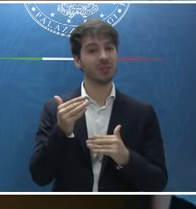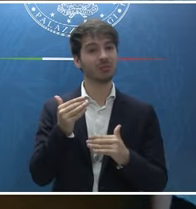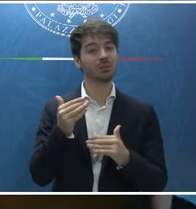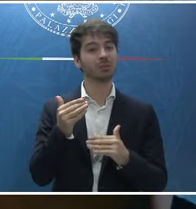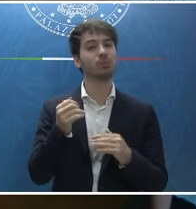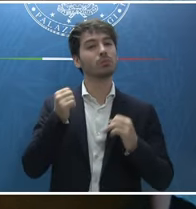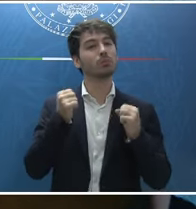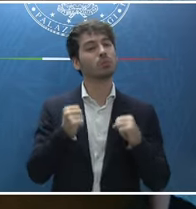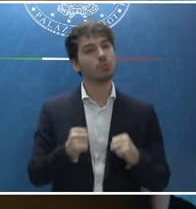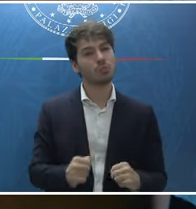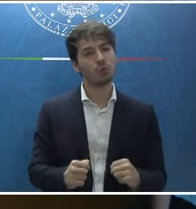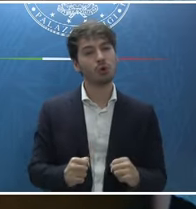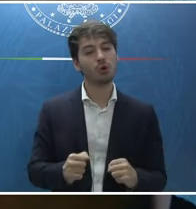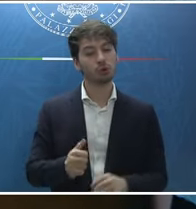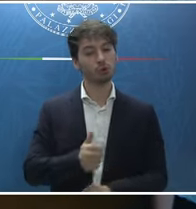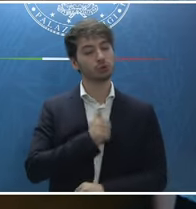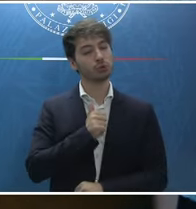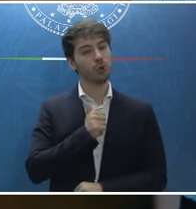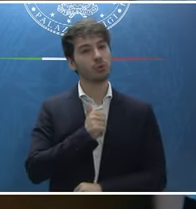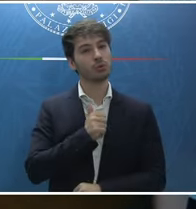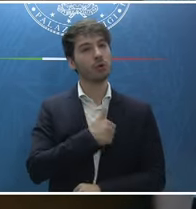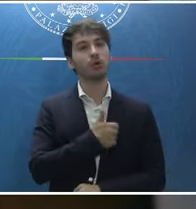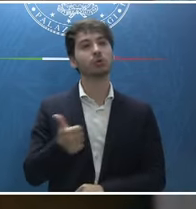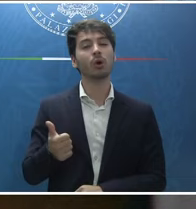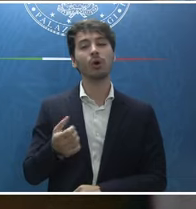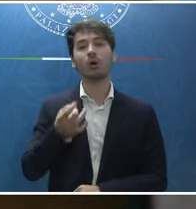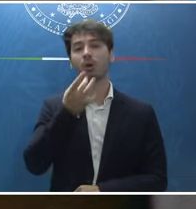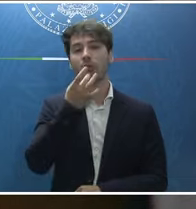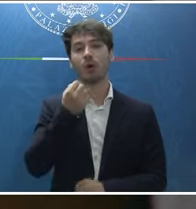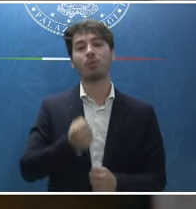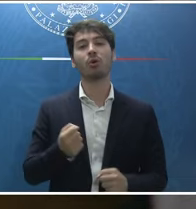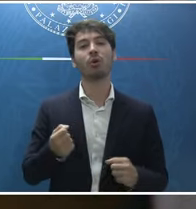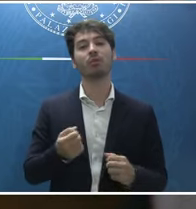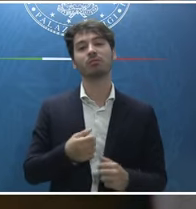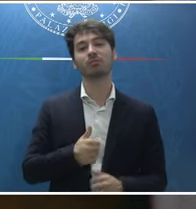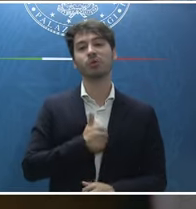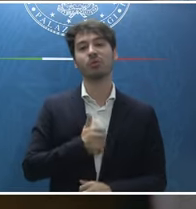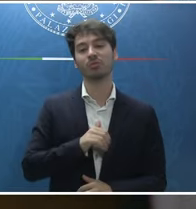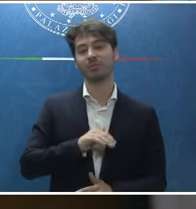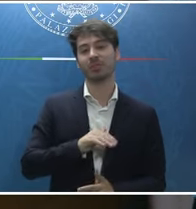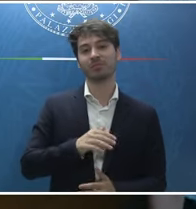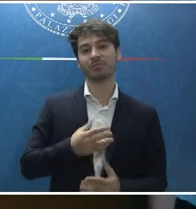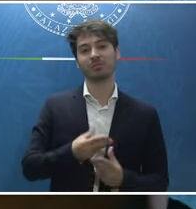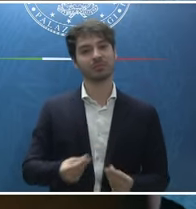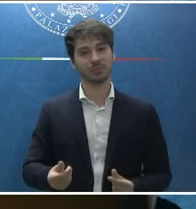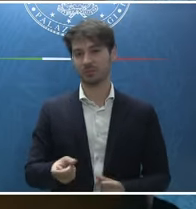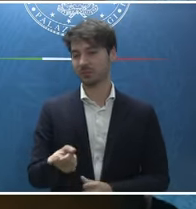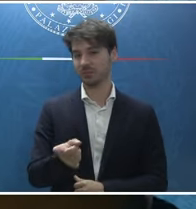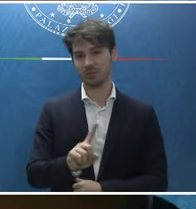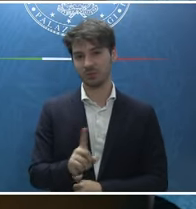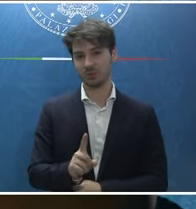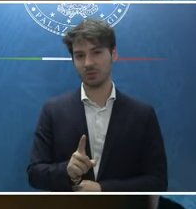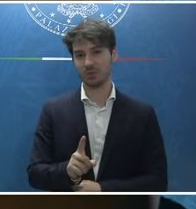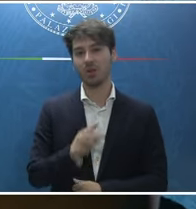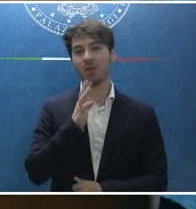può essere, la solitudine si riempie non soltanto dalla dipendenza dalle droghe, ma anche dalla dipendenza dal web. Ecco,